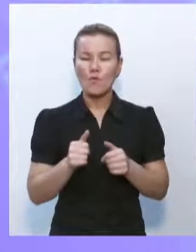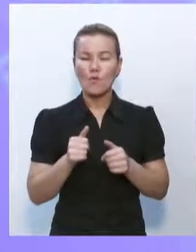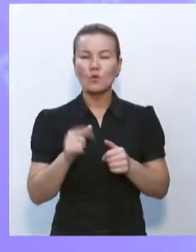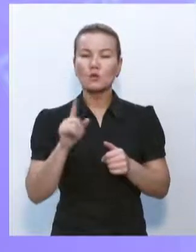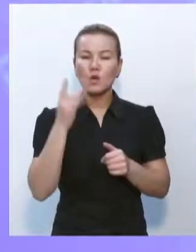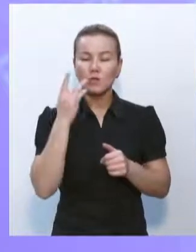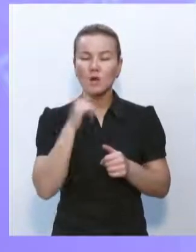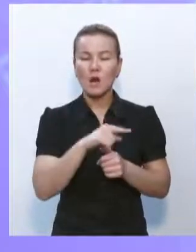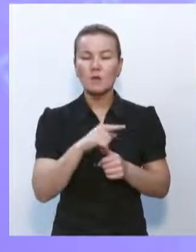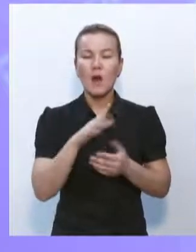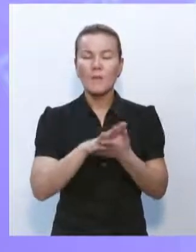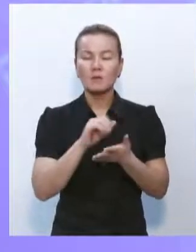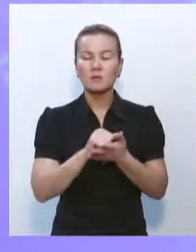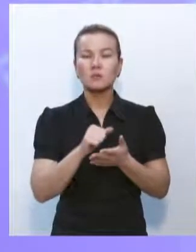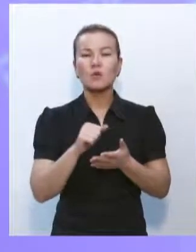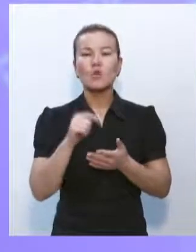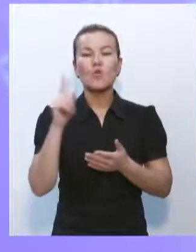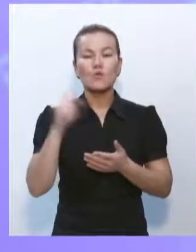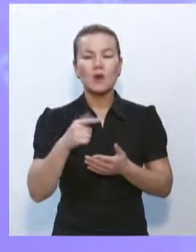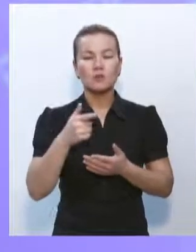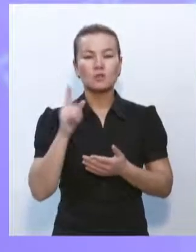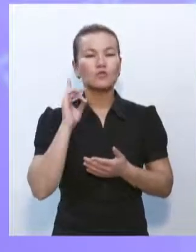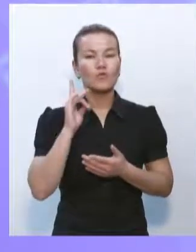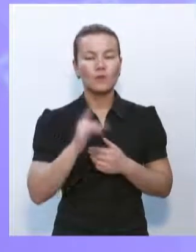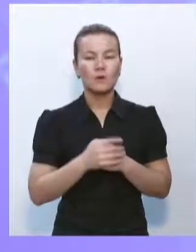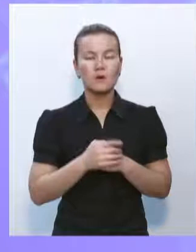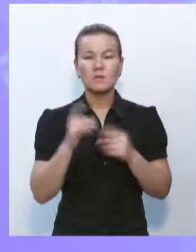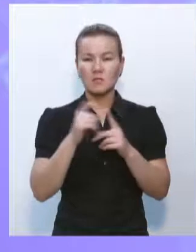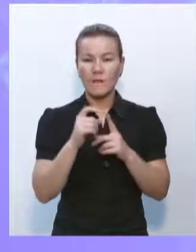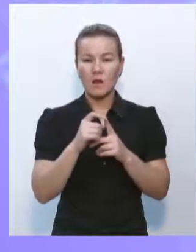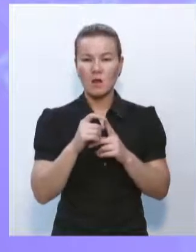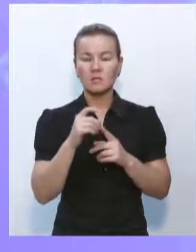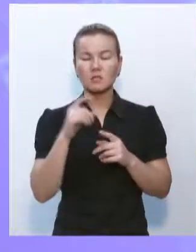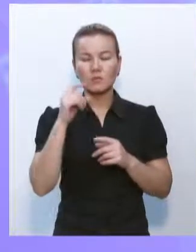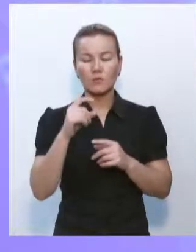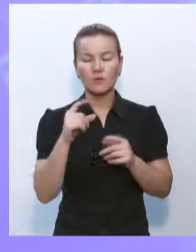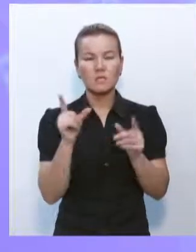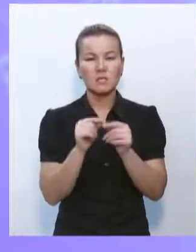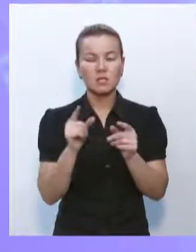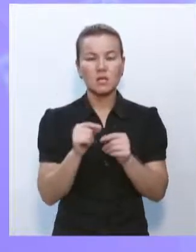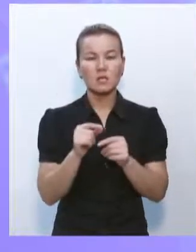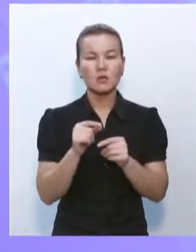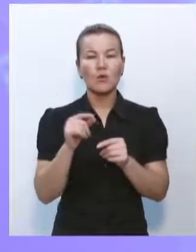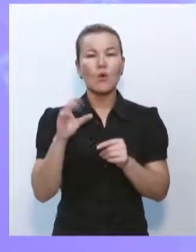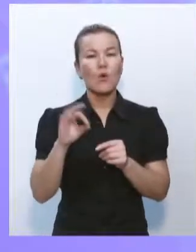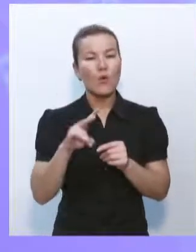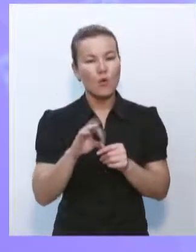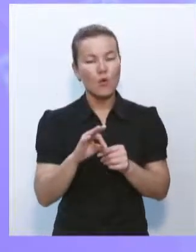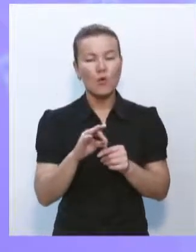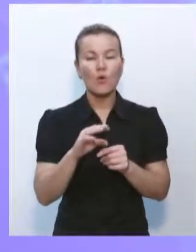она обозначает ударный звук. Слова с буквосочетаниями